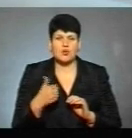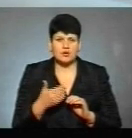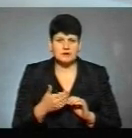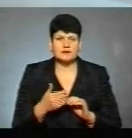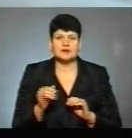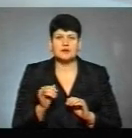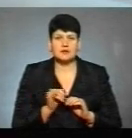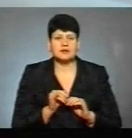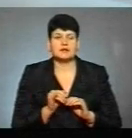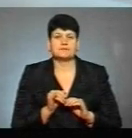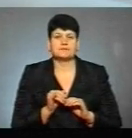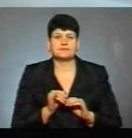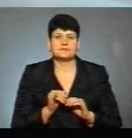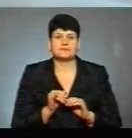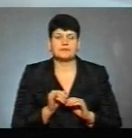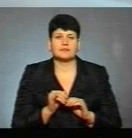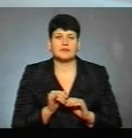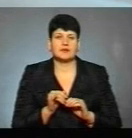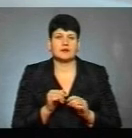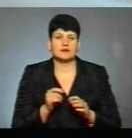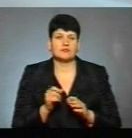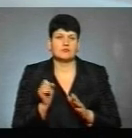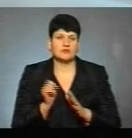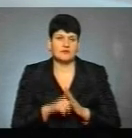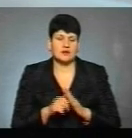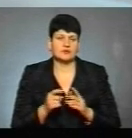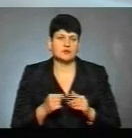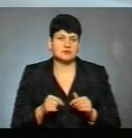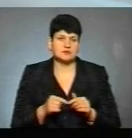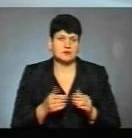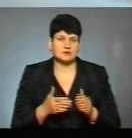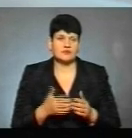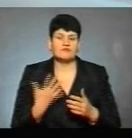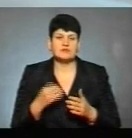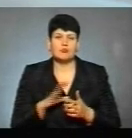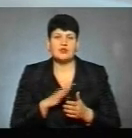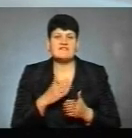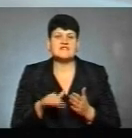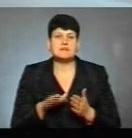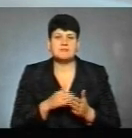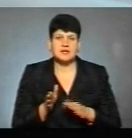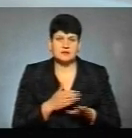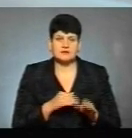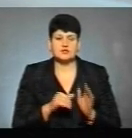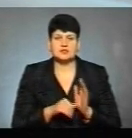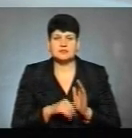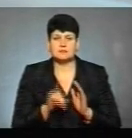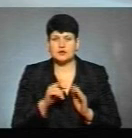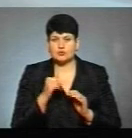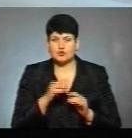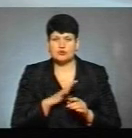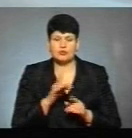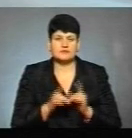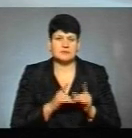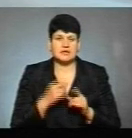і вішака давали таким організаторам. Вже відмінена, з 61-го року вже був